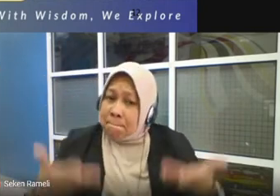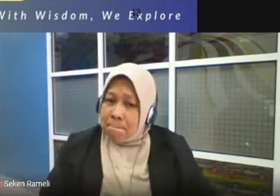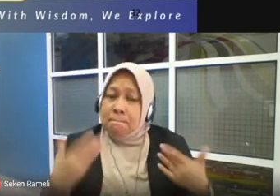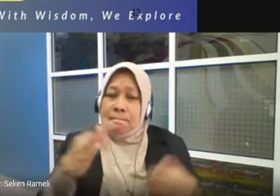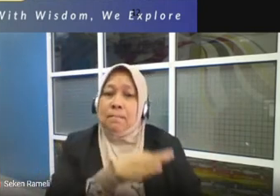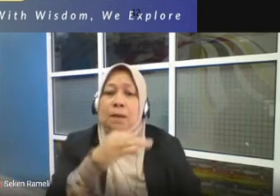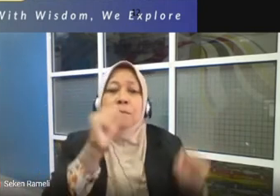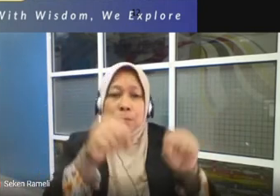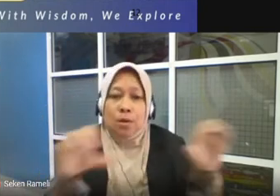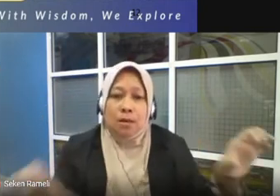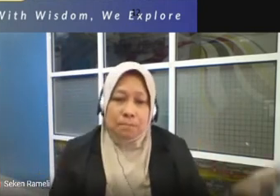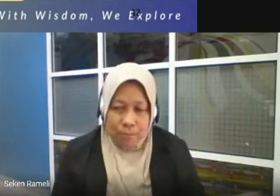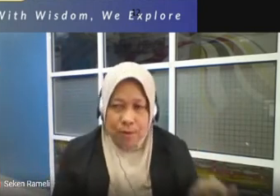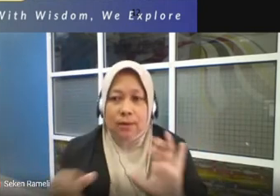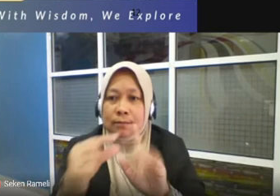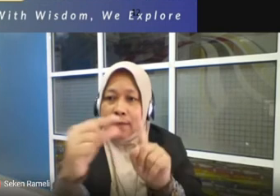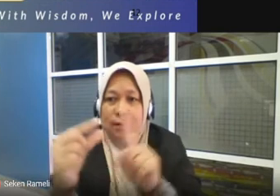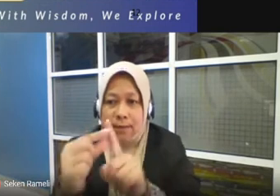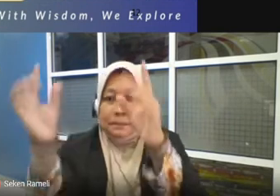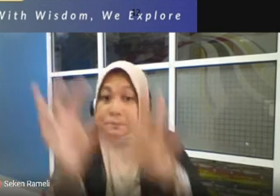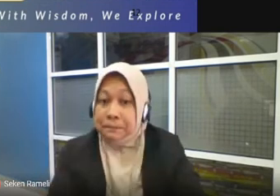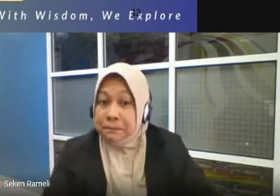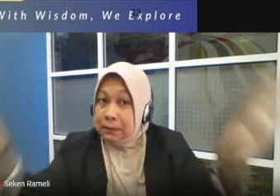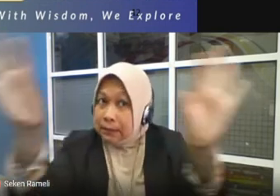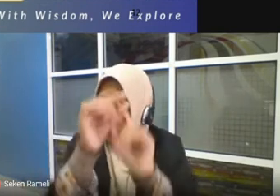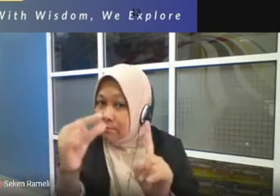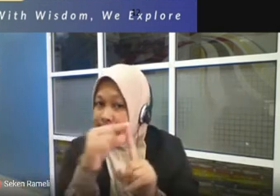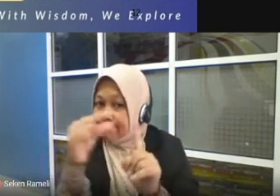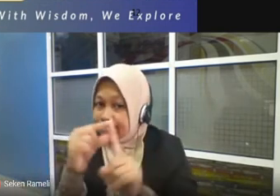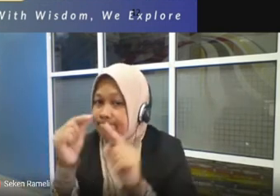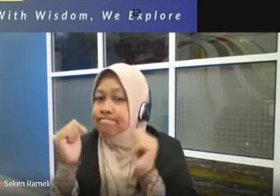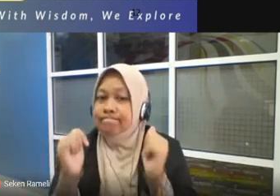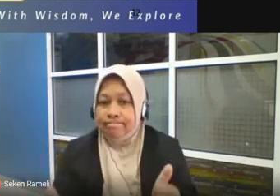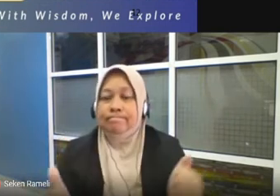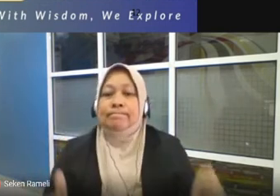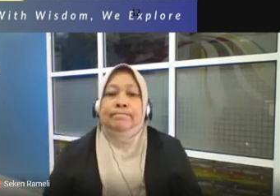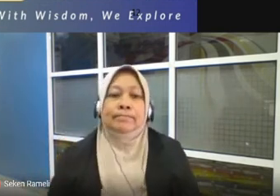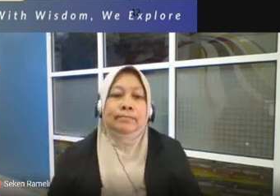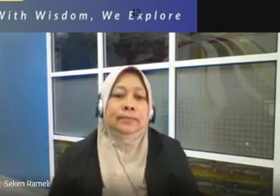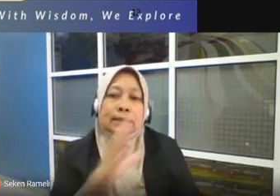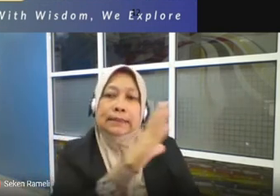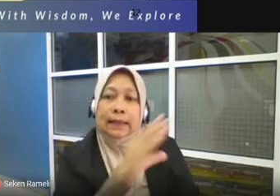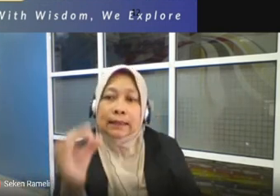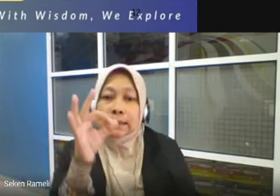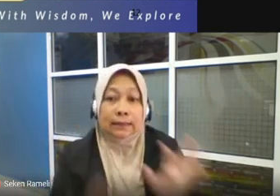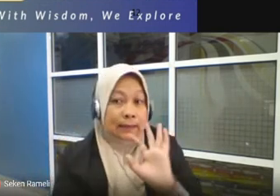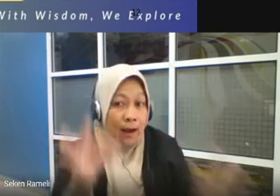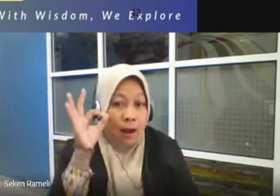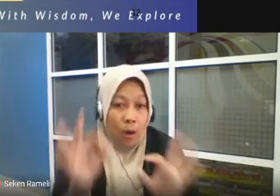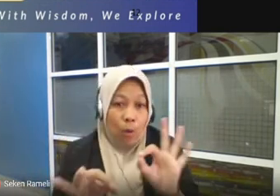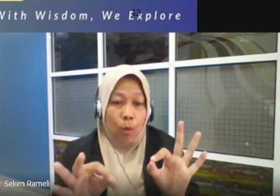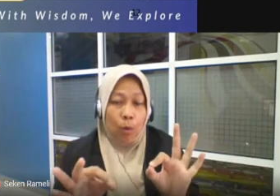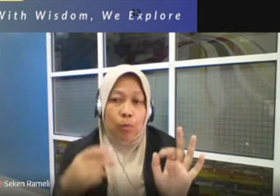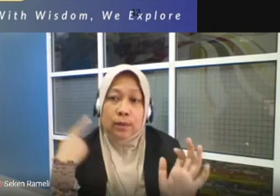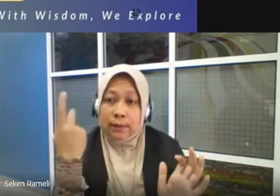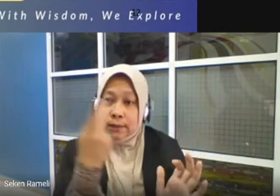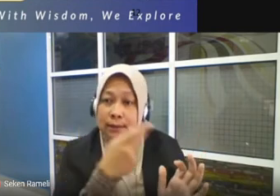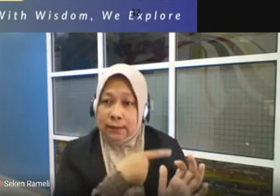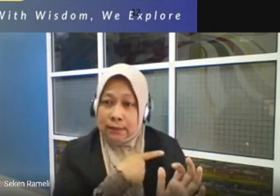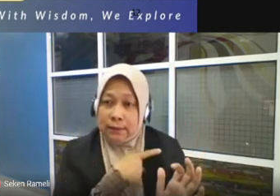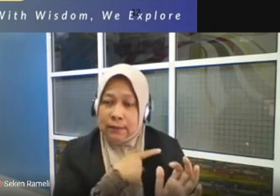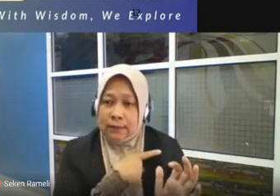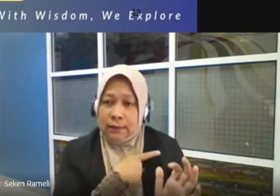buat. Okay? So benda tu sangat-sangat, pemilihan perkataan tu sangat-sangat penting. Dan juga sekiranya kita menggunakan